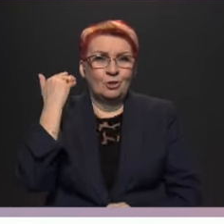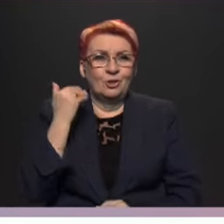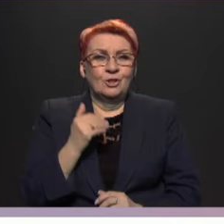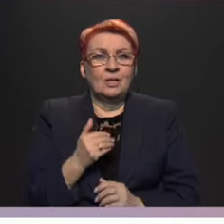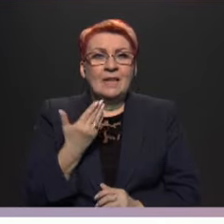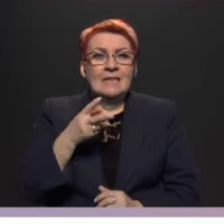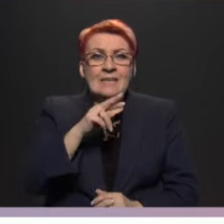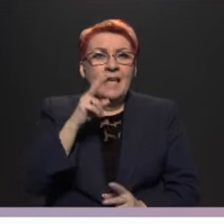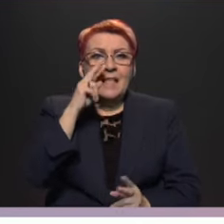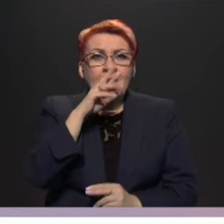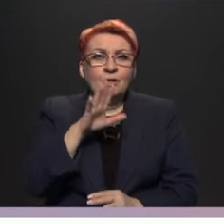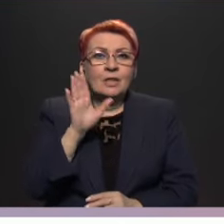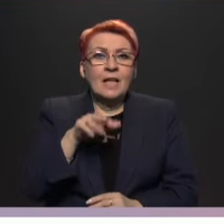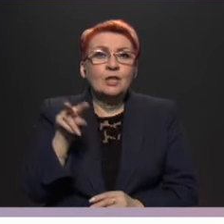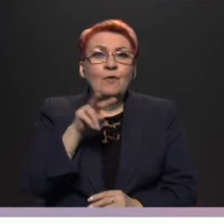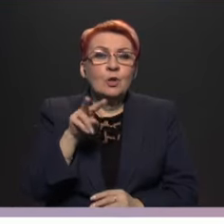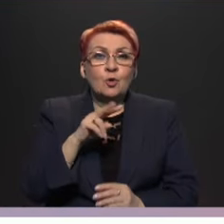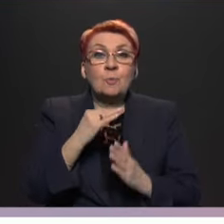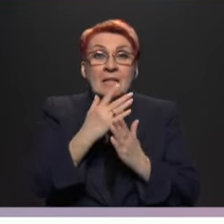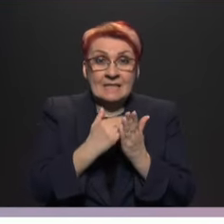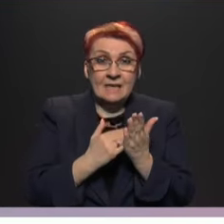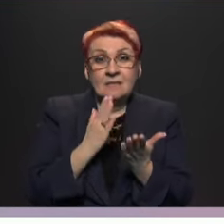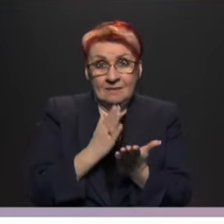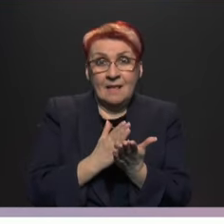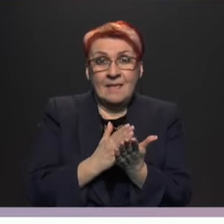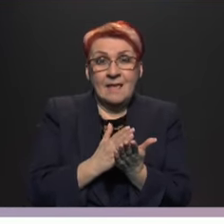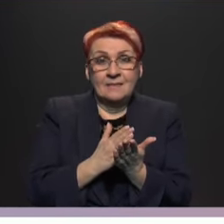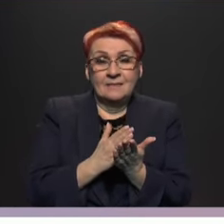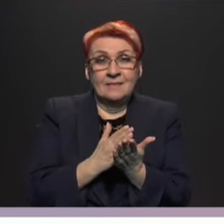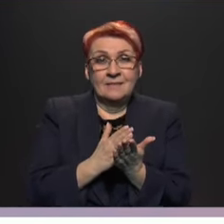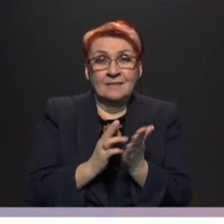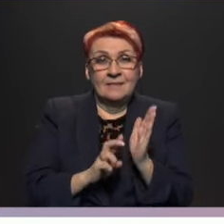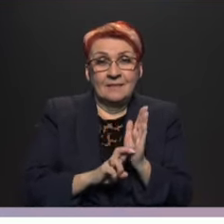если я не ошибаюсь, даже в литургических текстах присутствуют